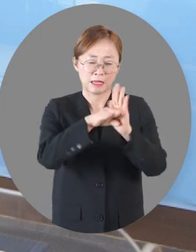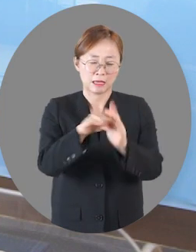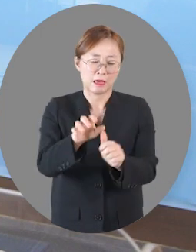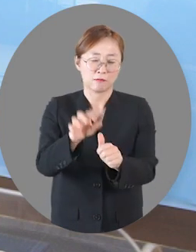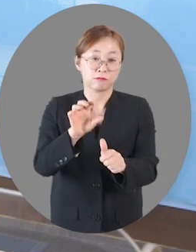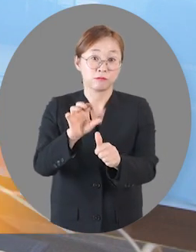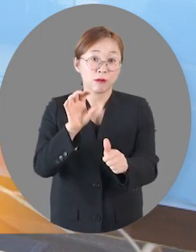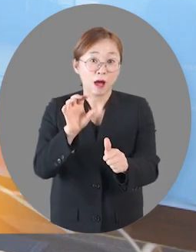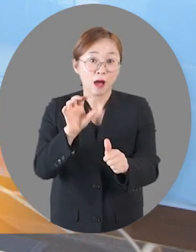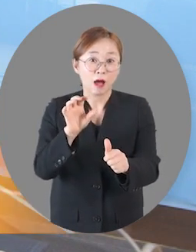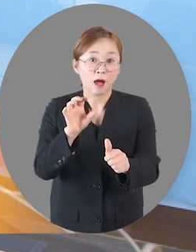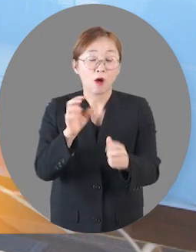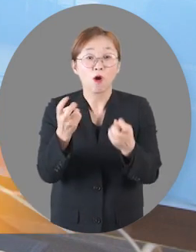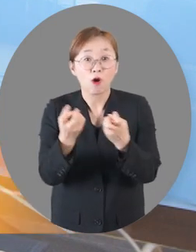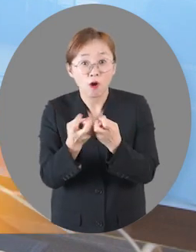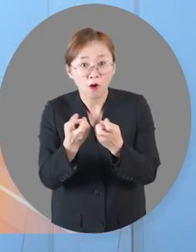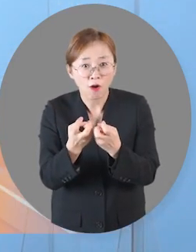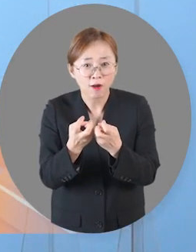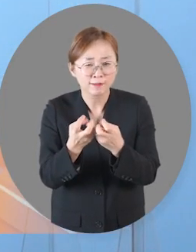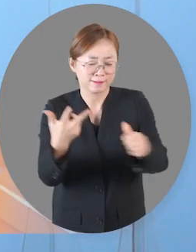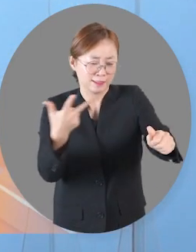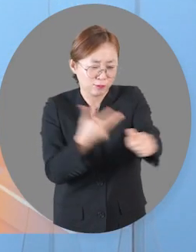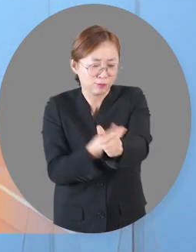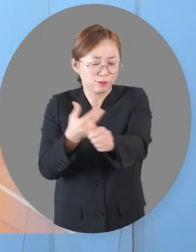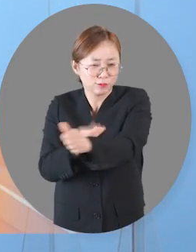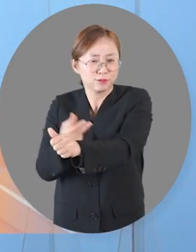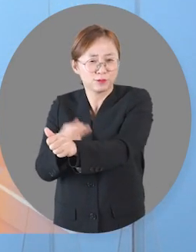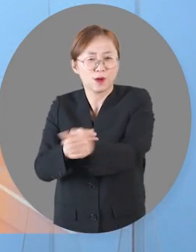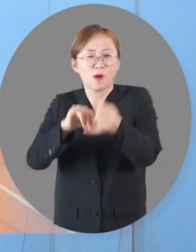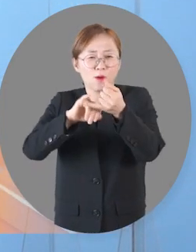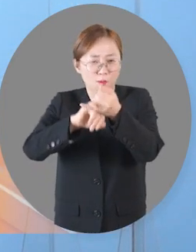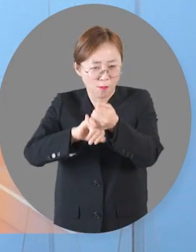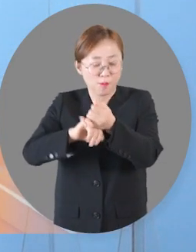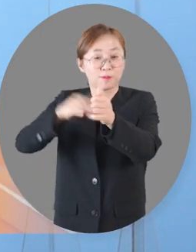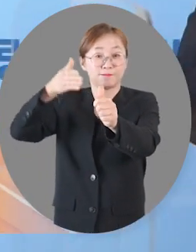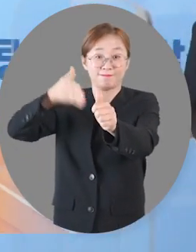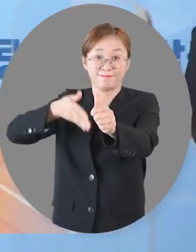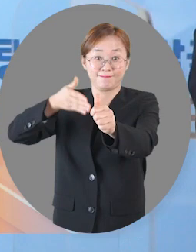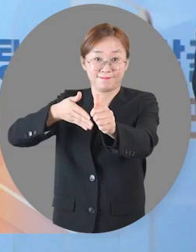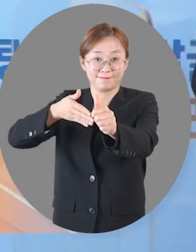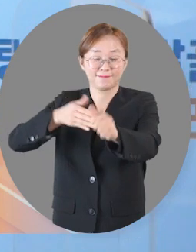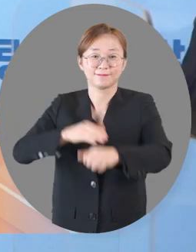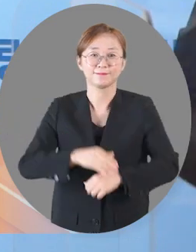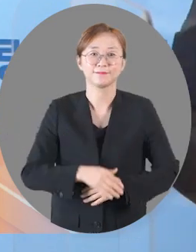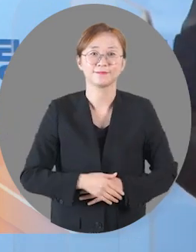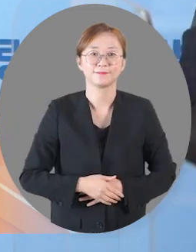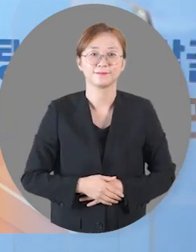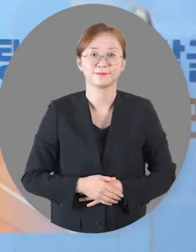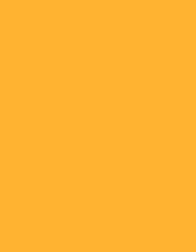탄탄한 단계적 일상 회복 추진을 위해 적극적으로 예방접종에 참여해달라고 당부했습니다.